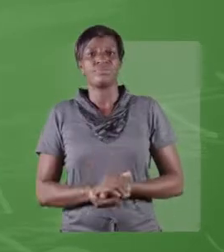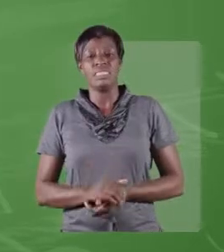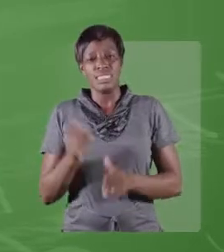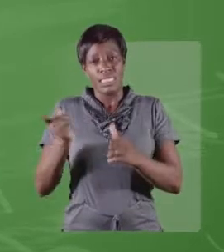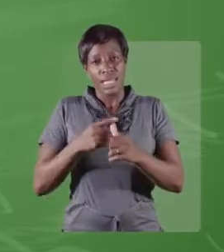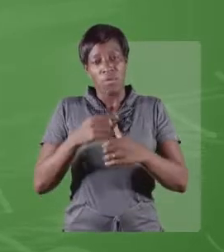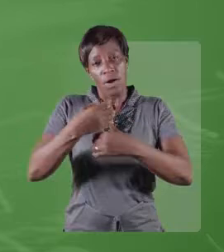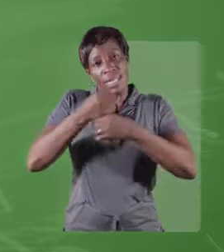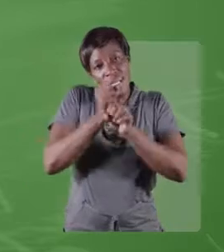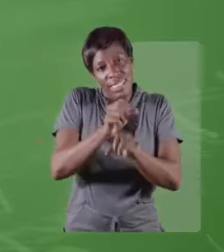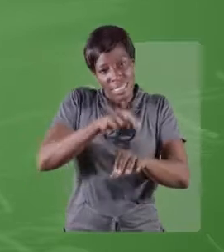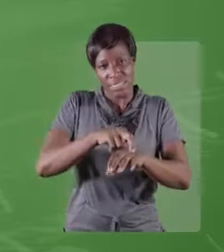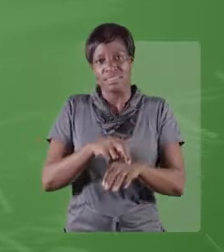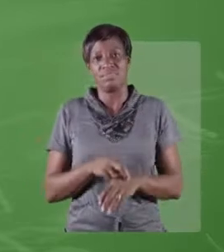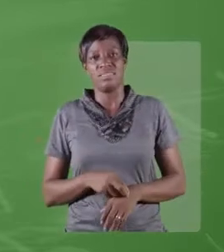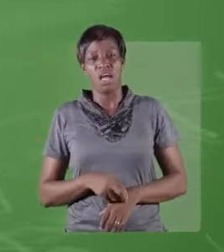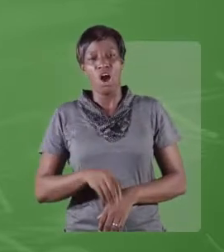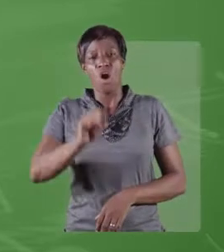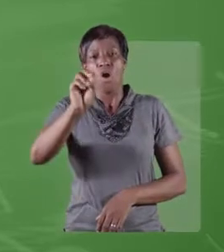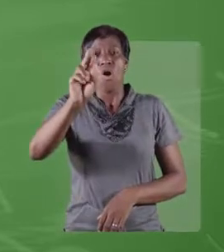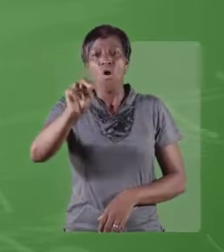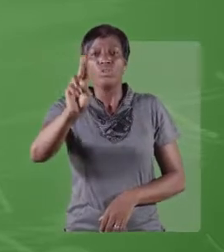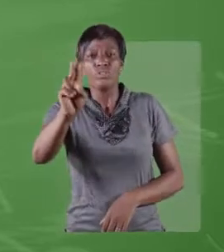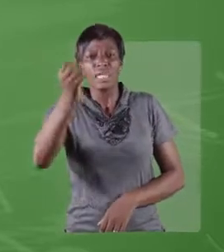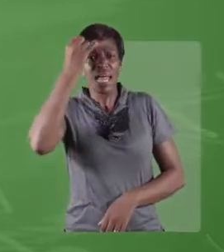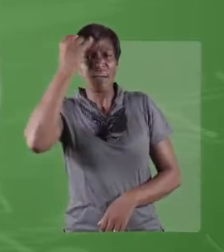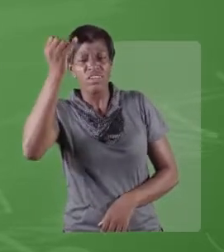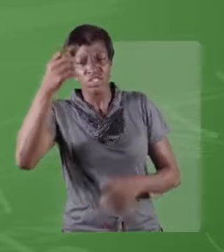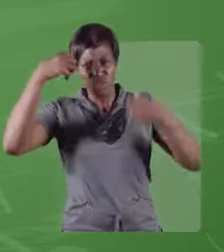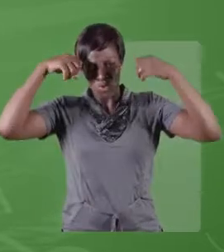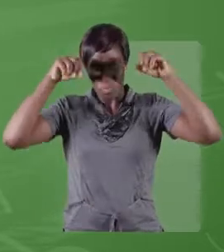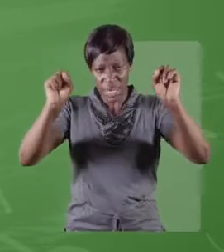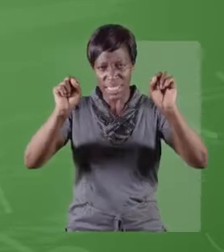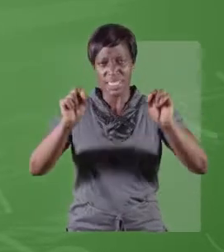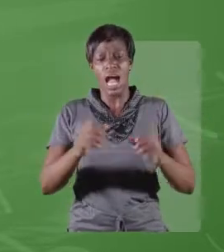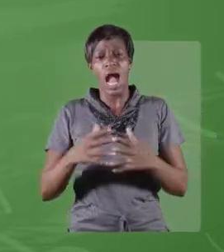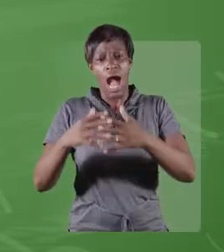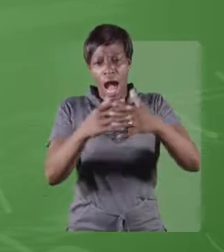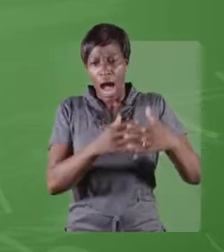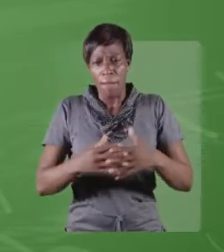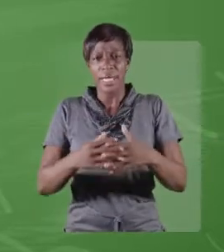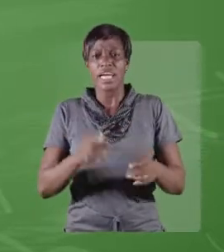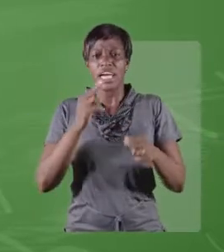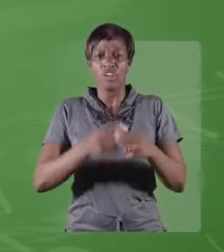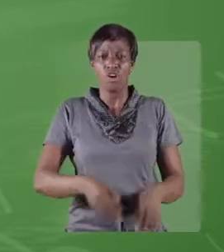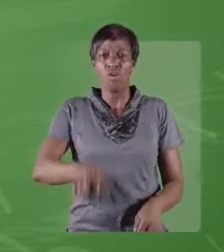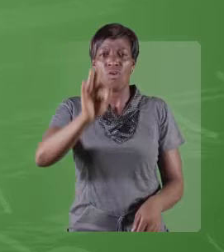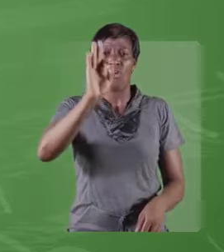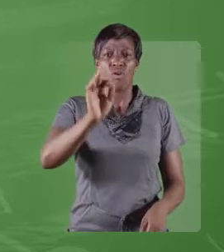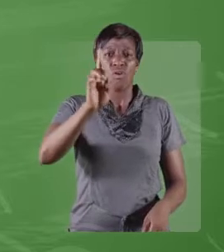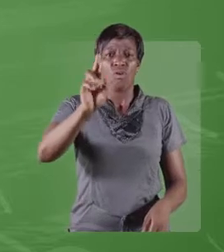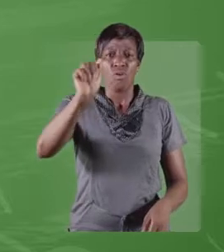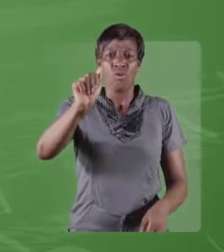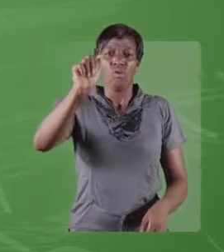naissance. L'ONU est l'initiative du président américain Franklin Delano